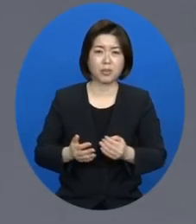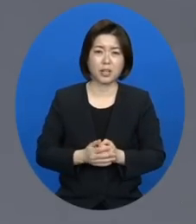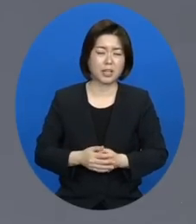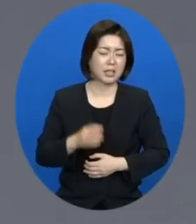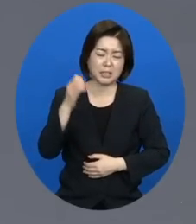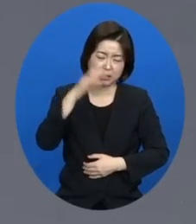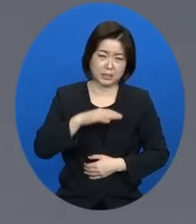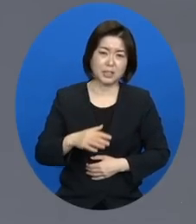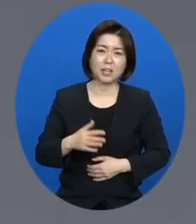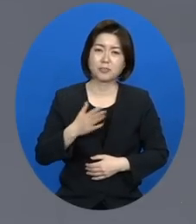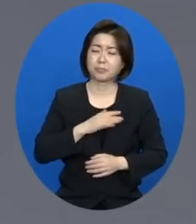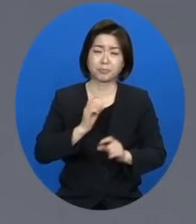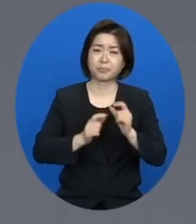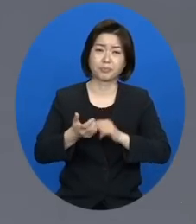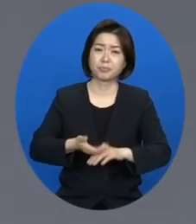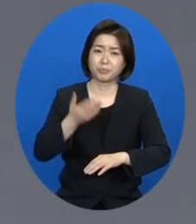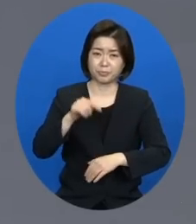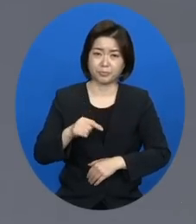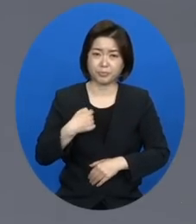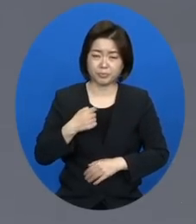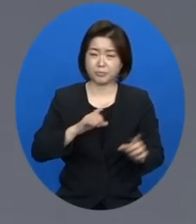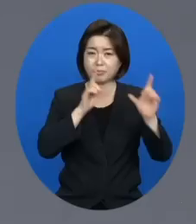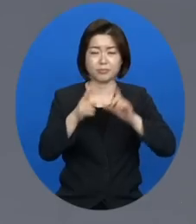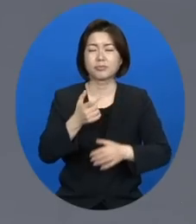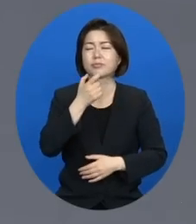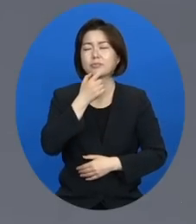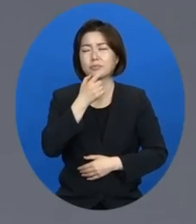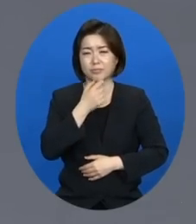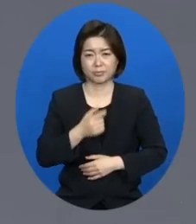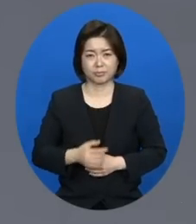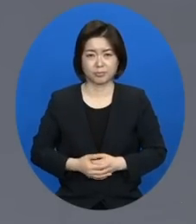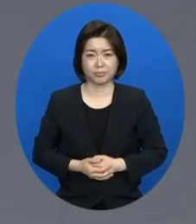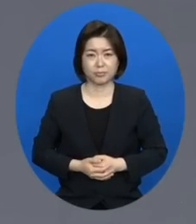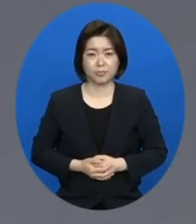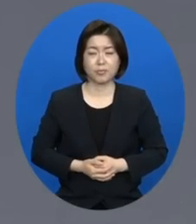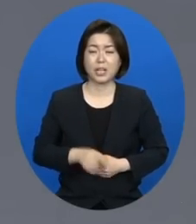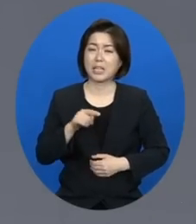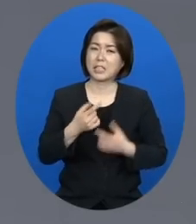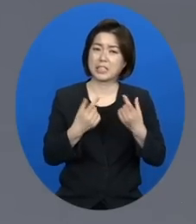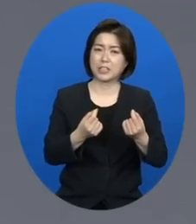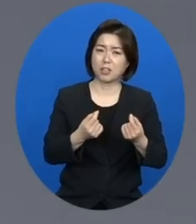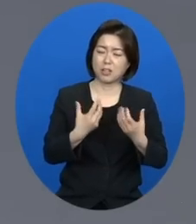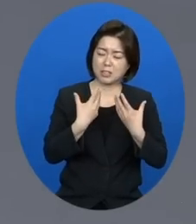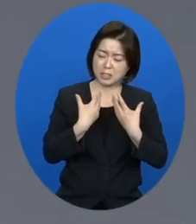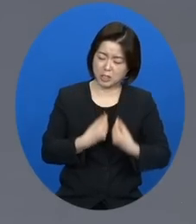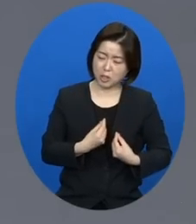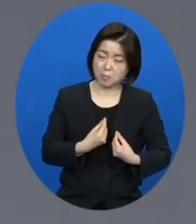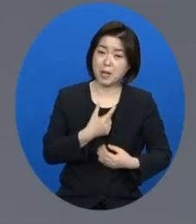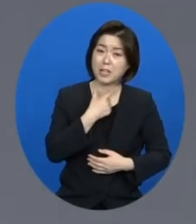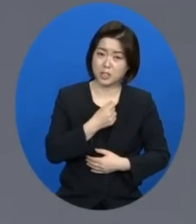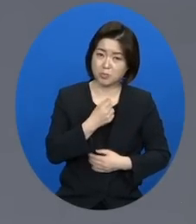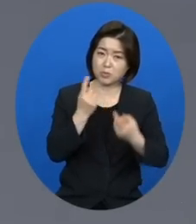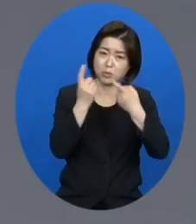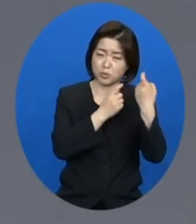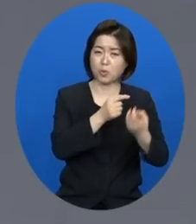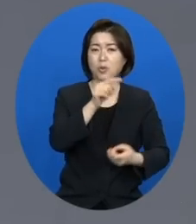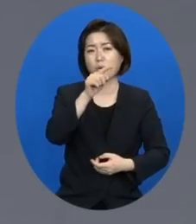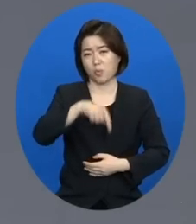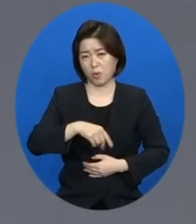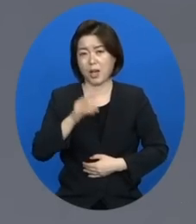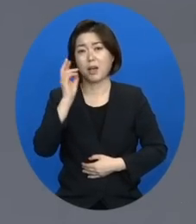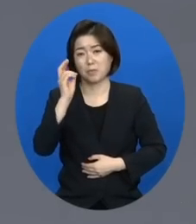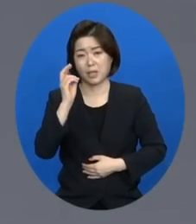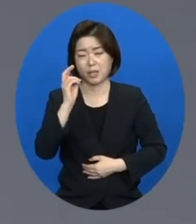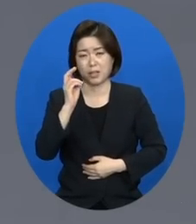그냥 더 이상 살고 싶지 않아요 라고 하는 절망하고 싶은 유혹이